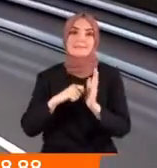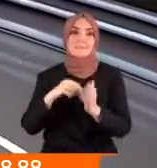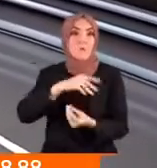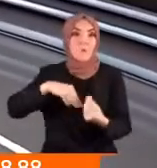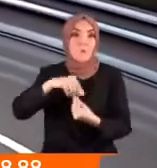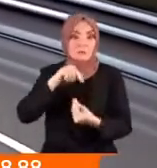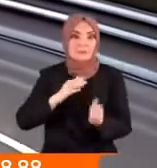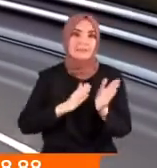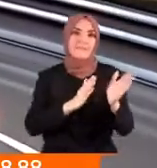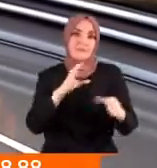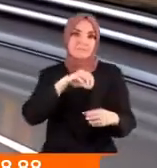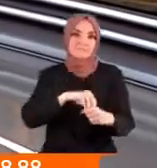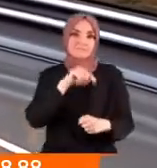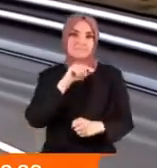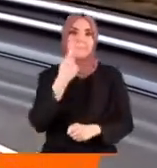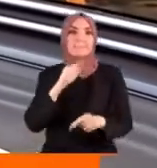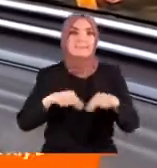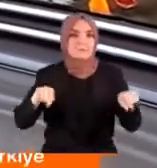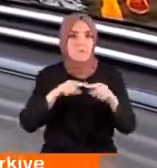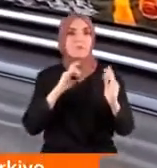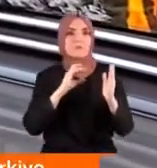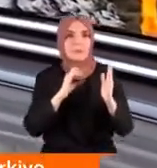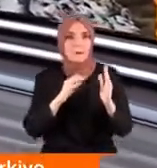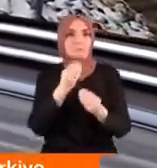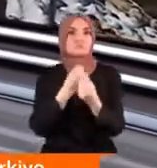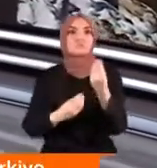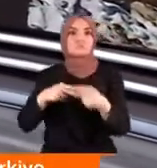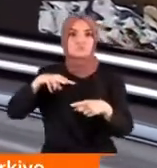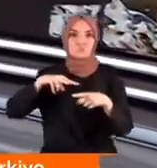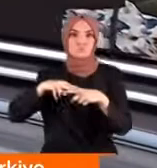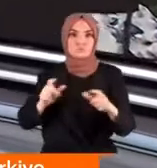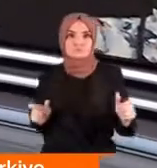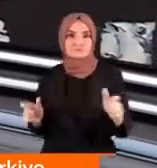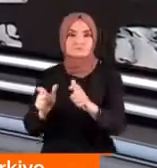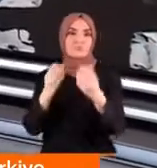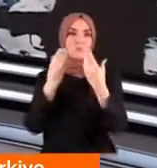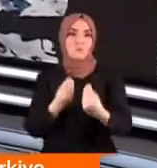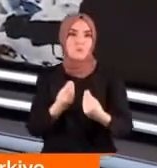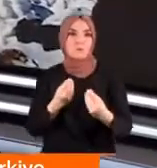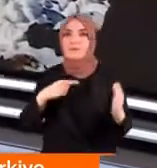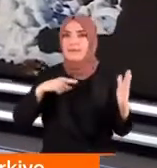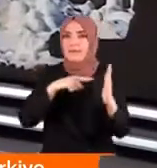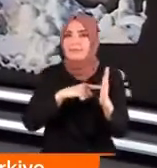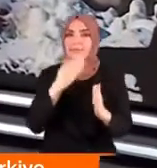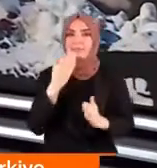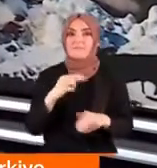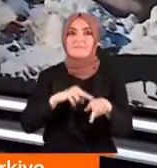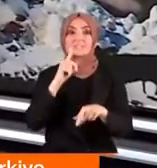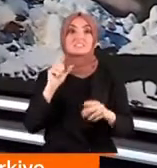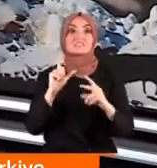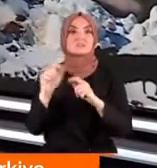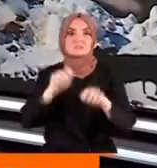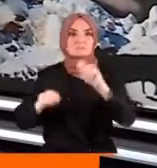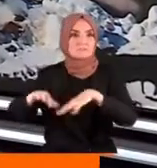bu operasyon. Bingöl, Diyarbakır, Muş üçgeni abluk altına alındı. Amaç, örgütün kış yapılanmasının önüne set